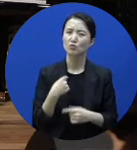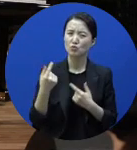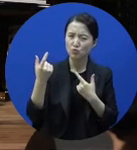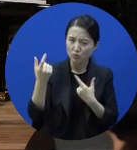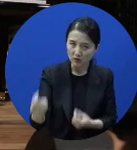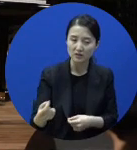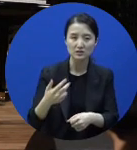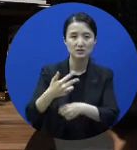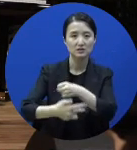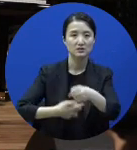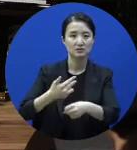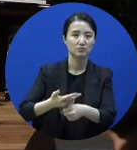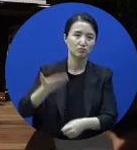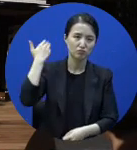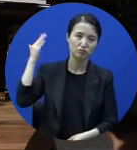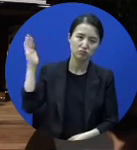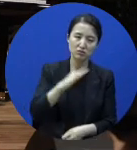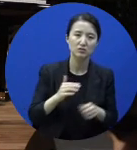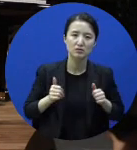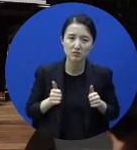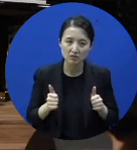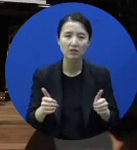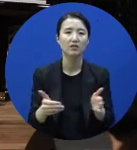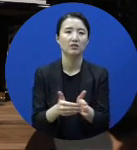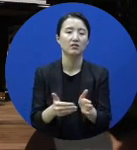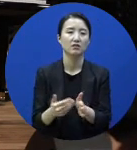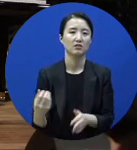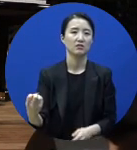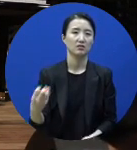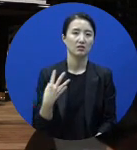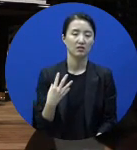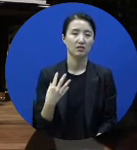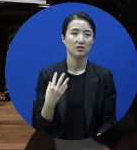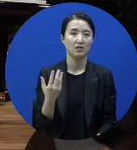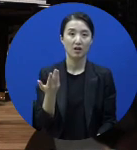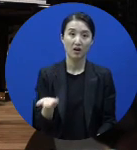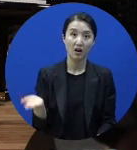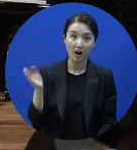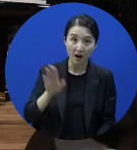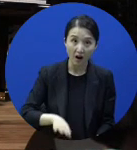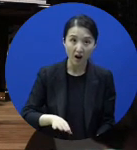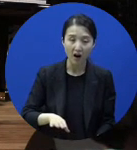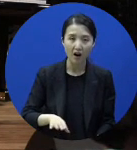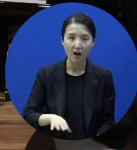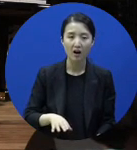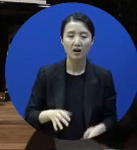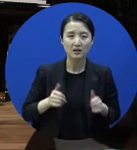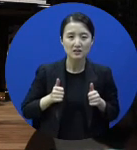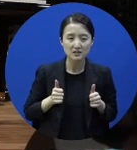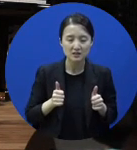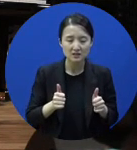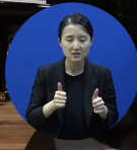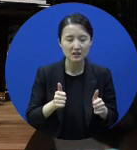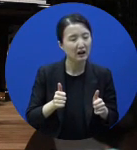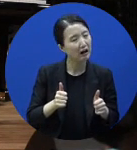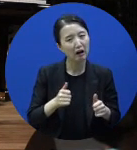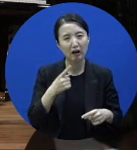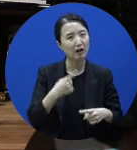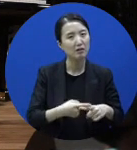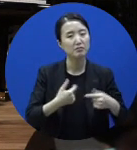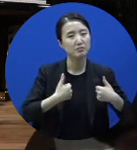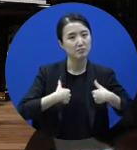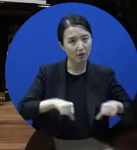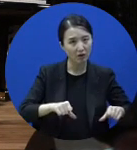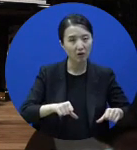하고 있었다는 거죠. 근데 그때 계속하지 않고 직장을 선택을 했고 지금은 직장을